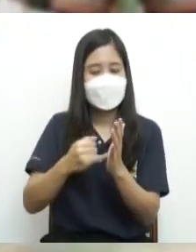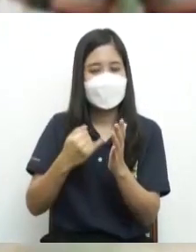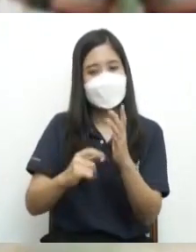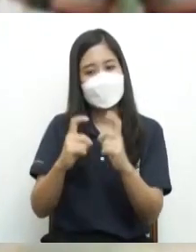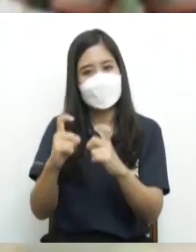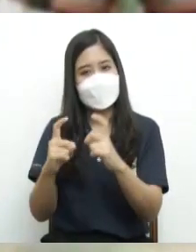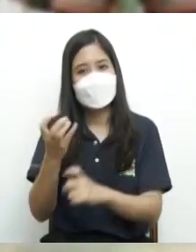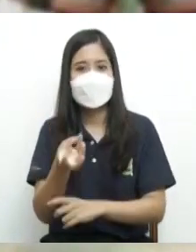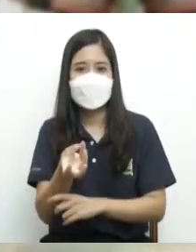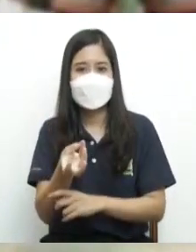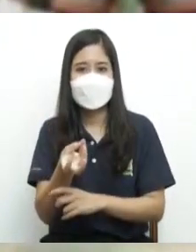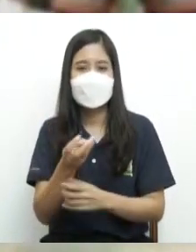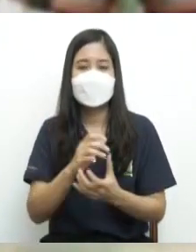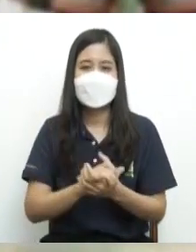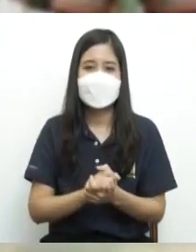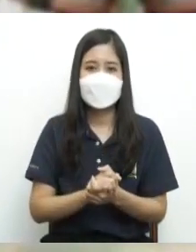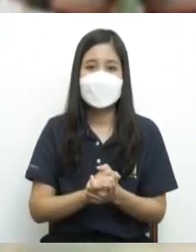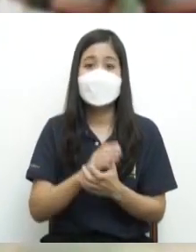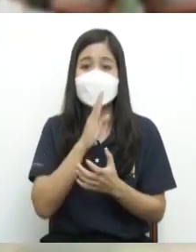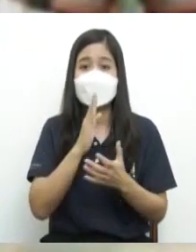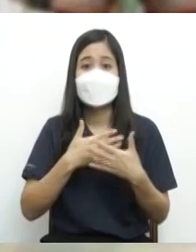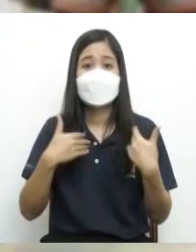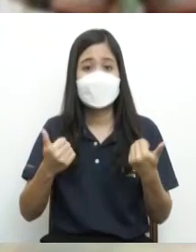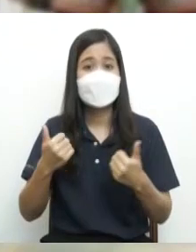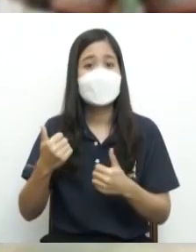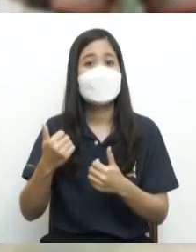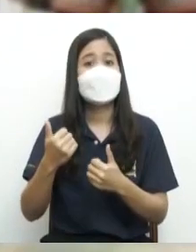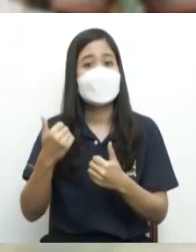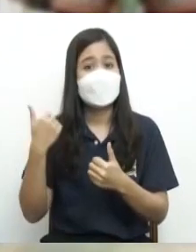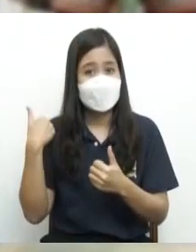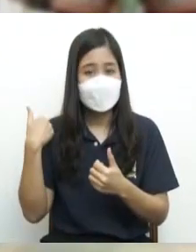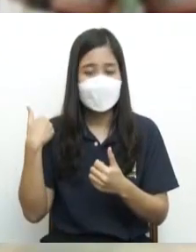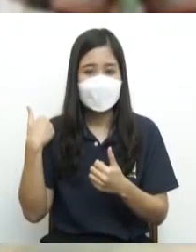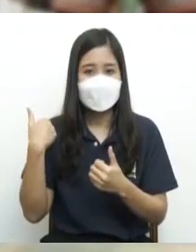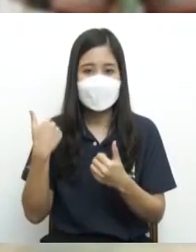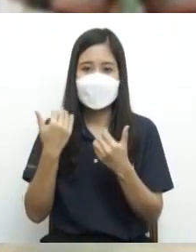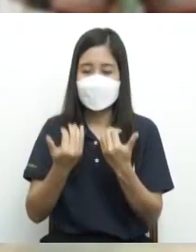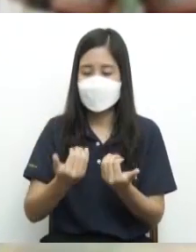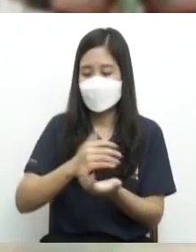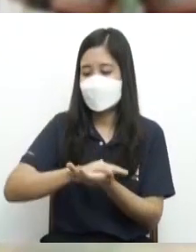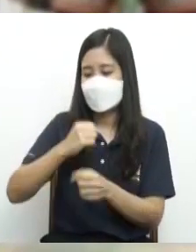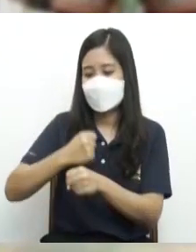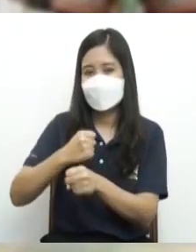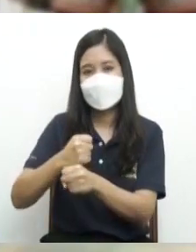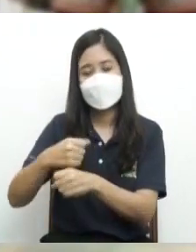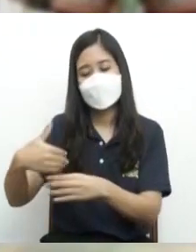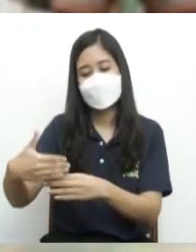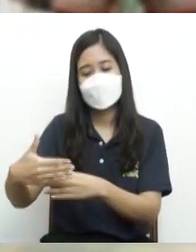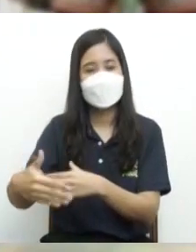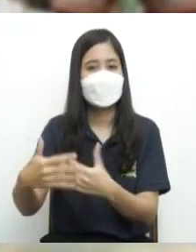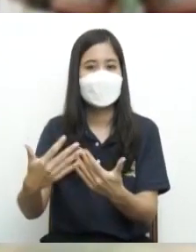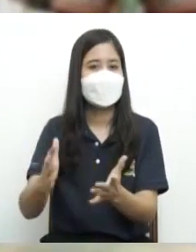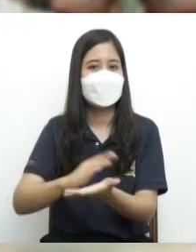จะเครียดเมื่อเรามีความสุขนั่นคือความสำเร็จเบื้องต้นจากนั้นความดีจะตอบแทนเรามาเรื่อยๆครับผู้บัญชาจะม